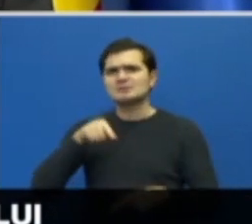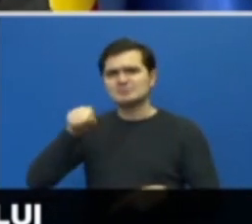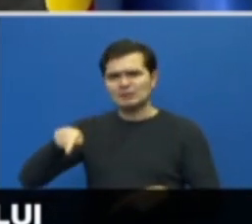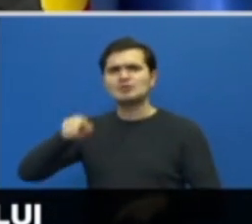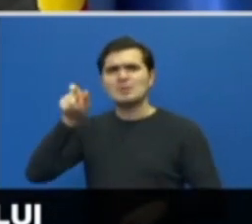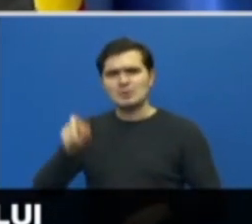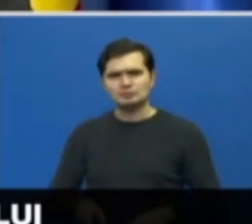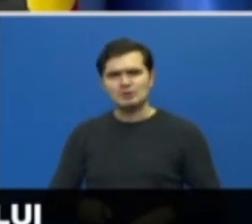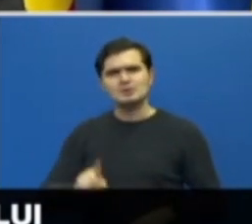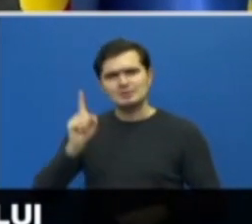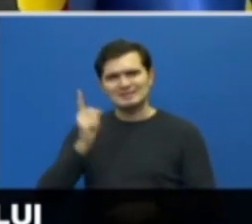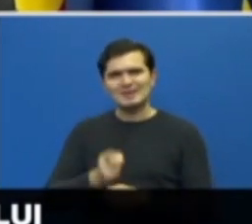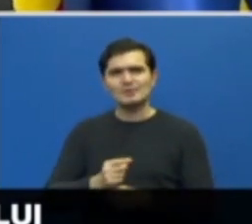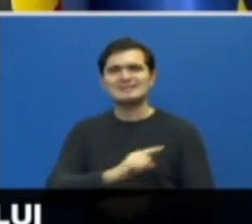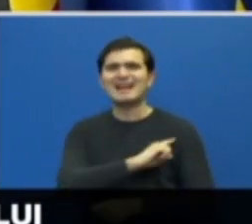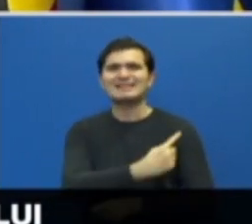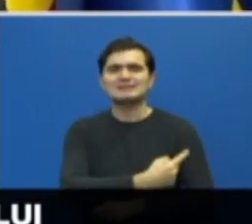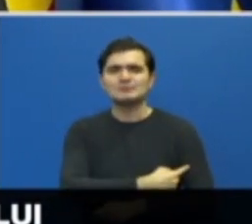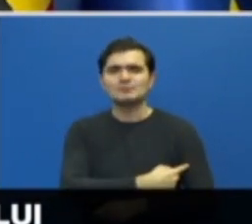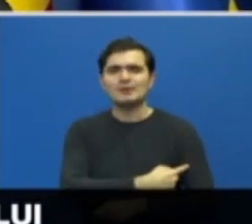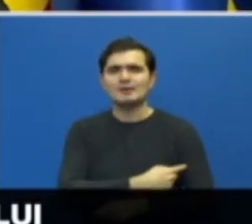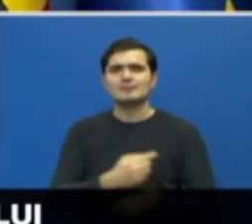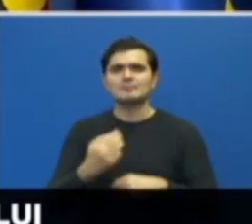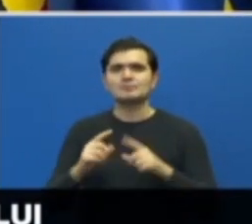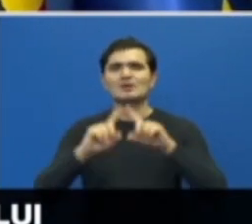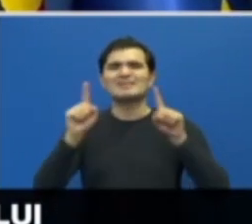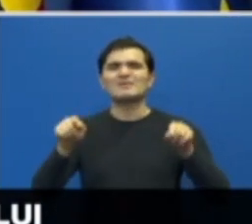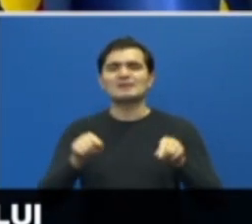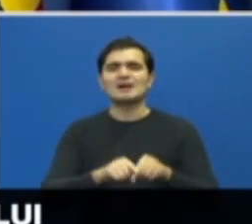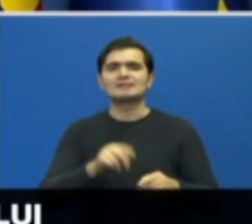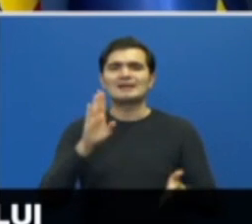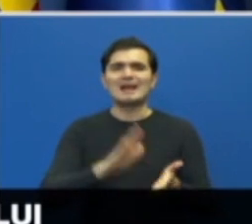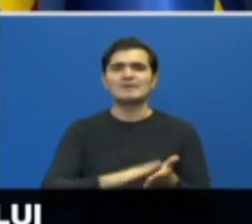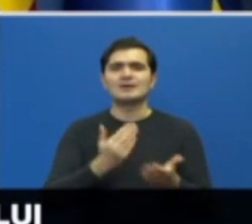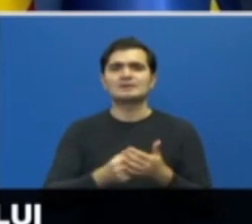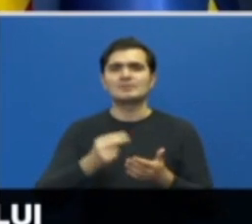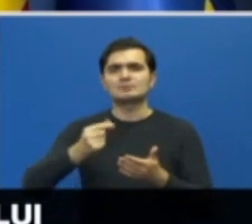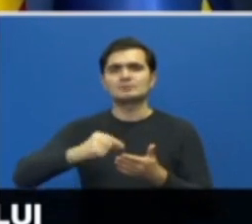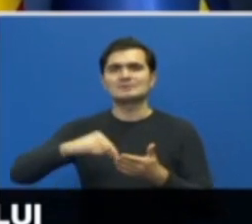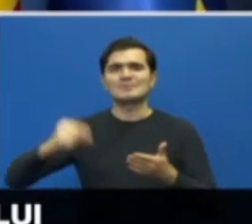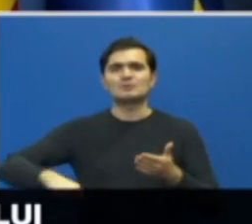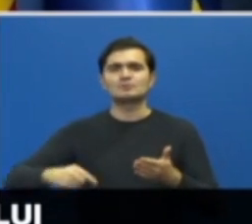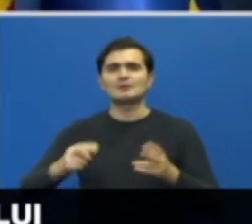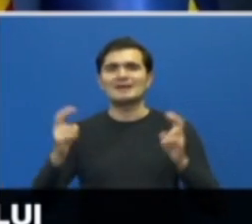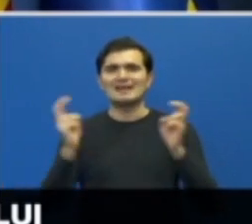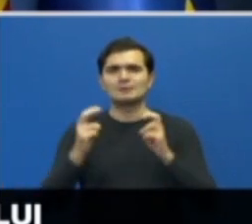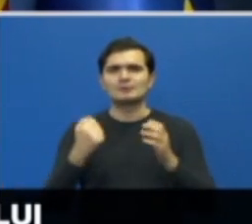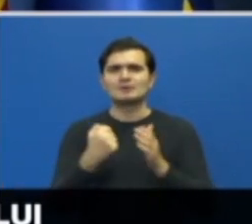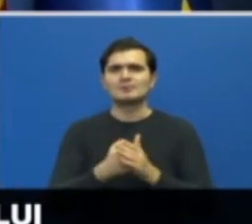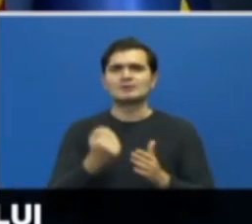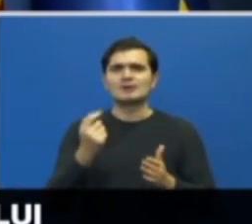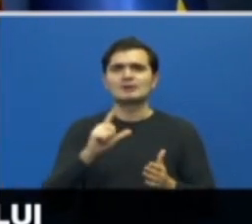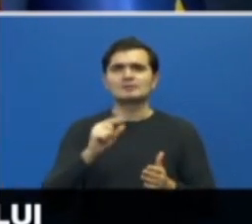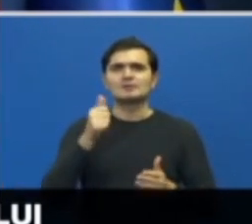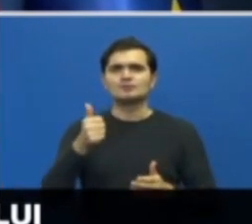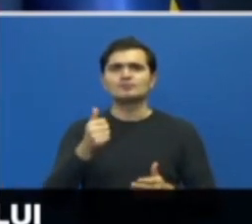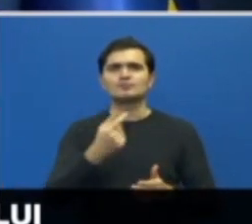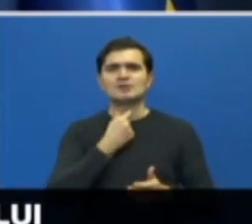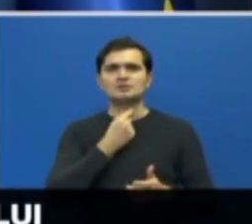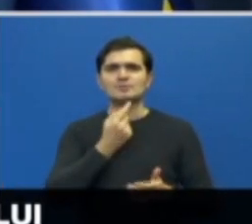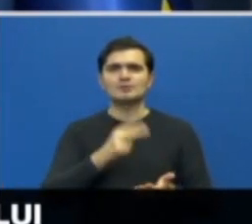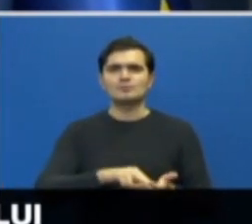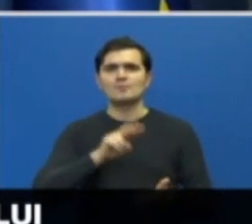să asigure deponenților certificate calificate pentru semnătură electronică până la 31 decembrie